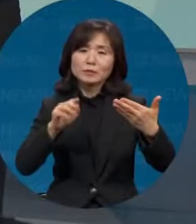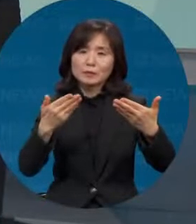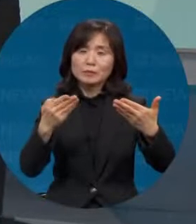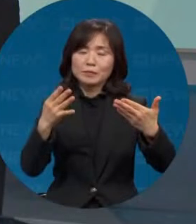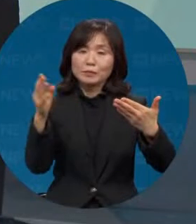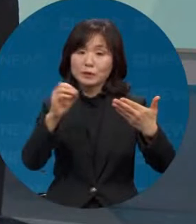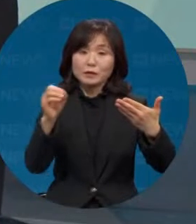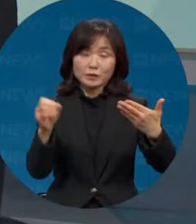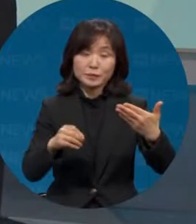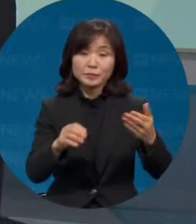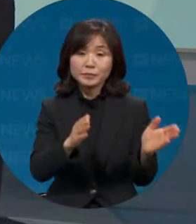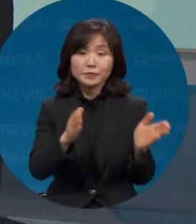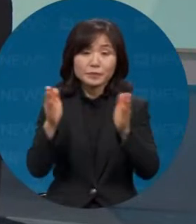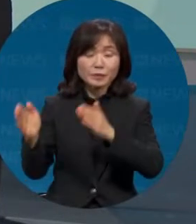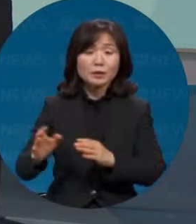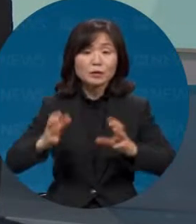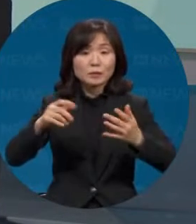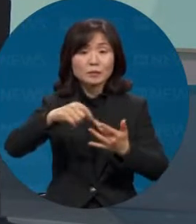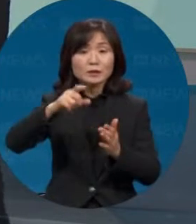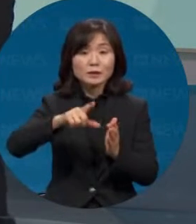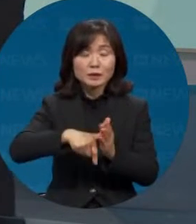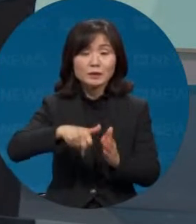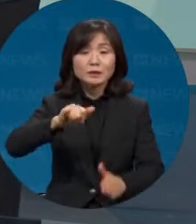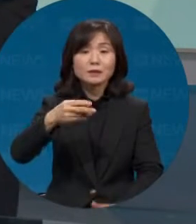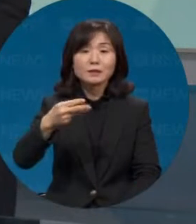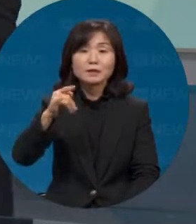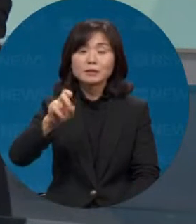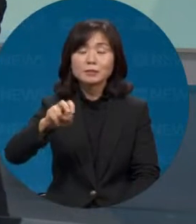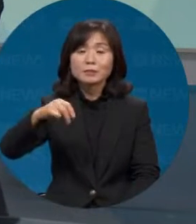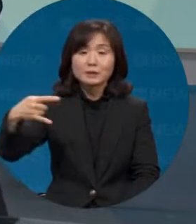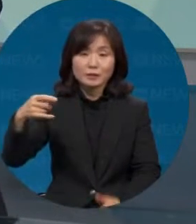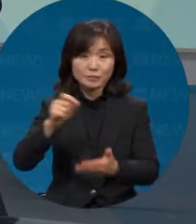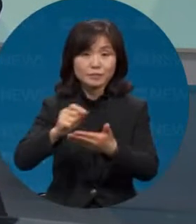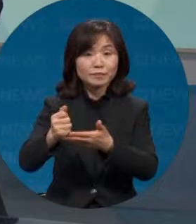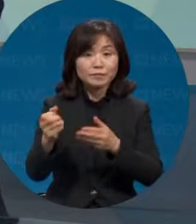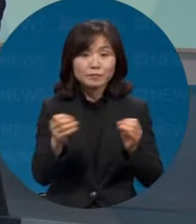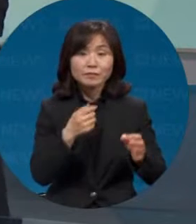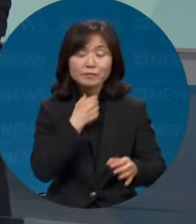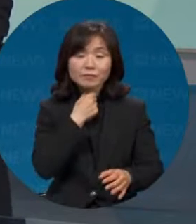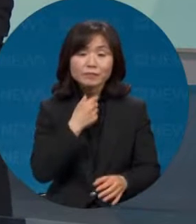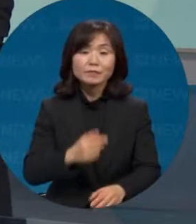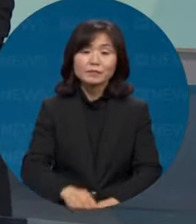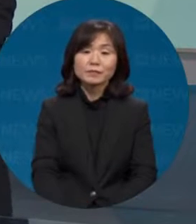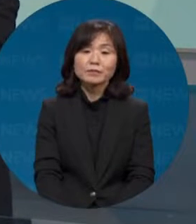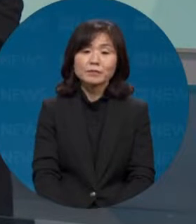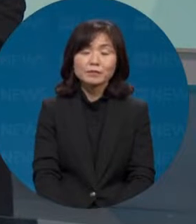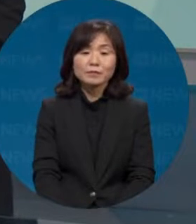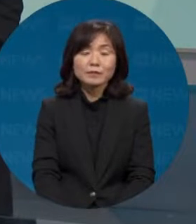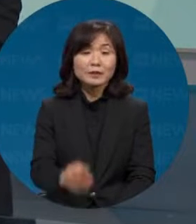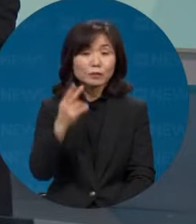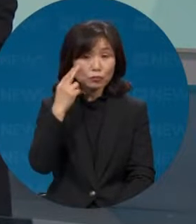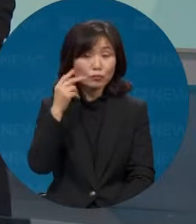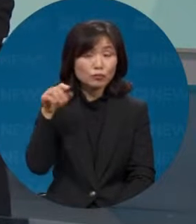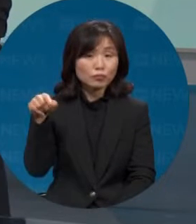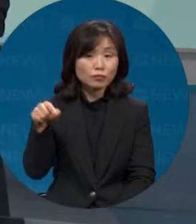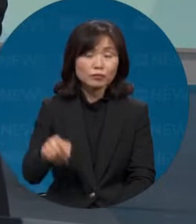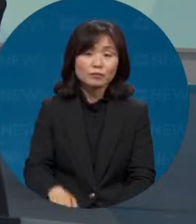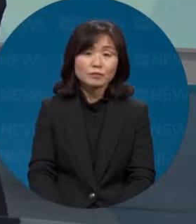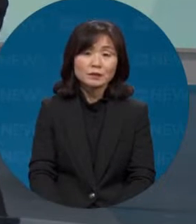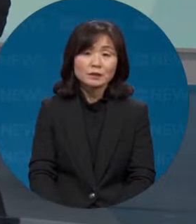오늘 글로벌 팩 순서는 길 그 미자와 한계입니다 어서 시점이 아세요 합쳐서 짚어보겠습니다 자 미국에서